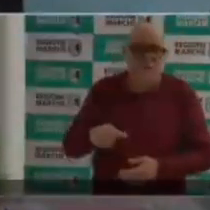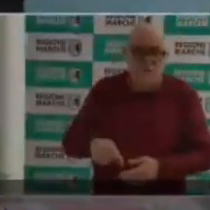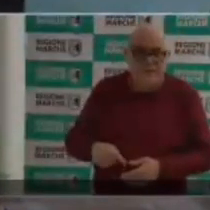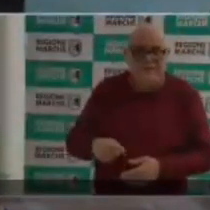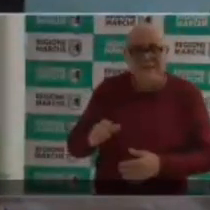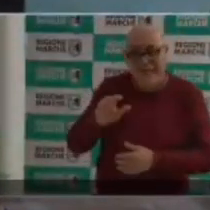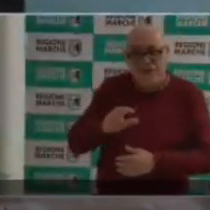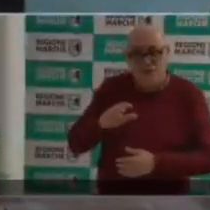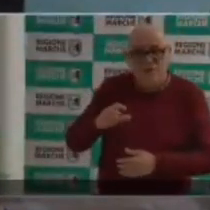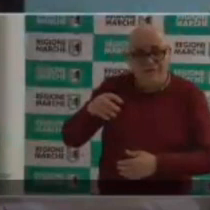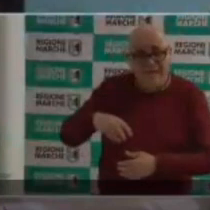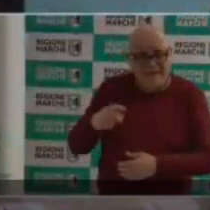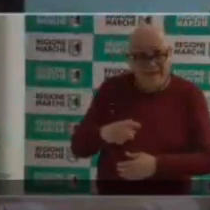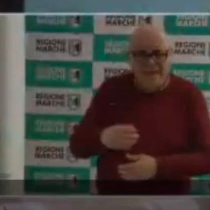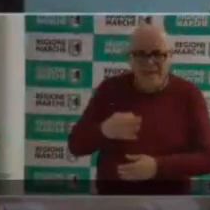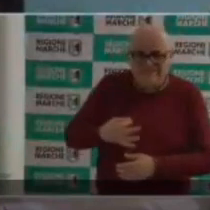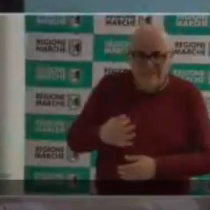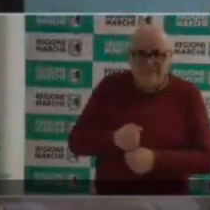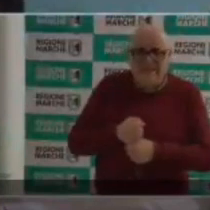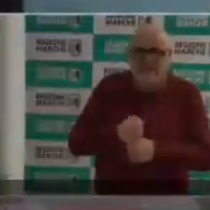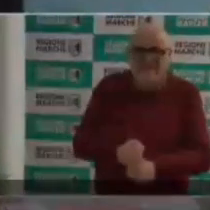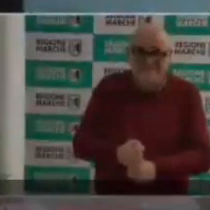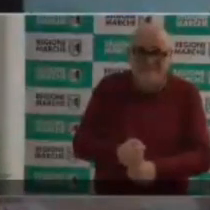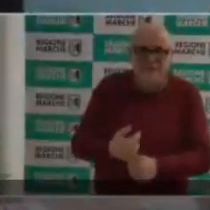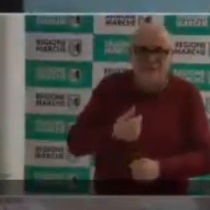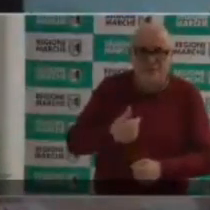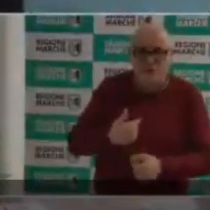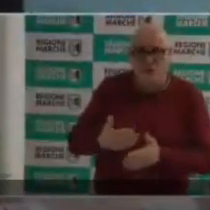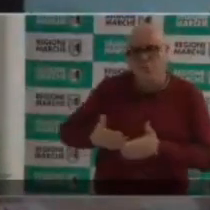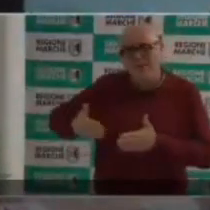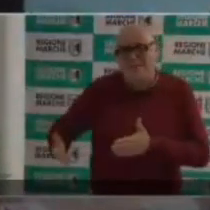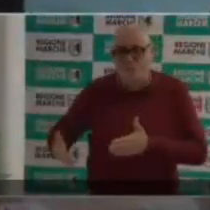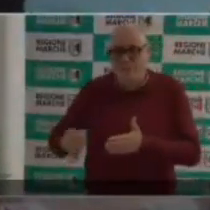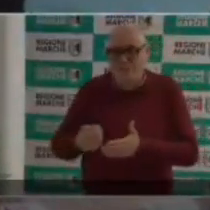ha sempre rappresentato per noi una sponda davvero importante. Grazie.